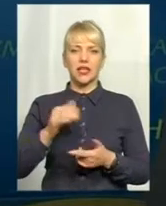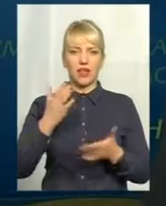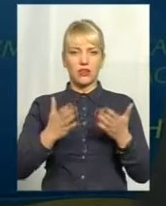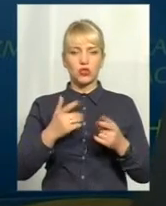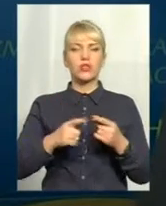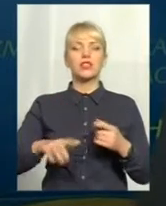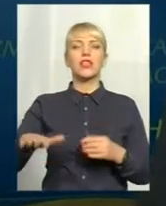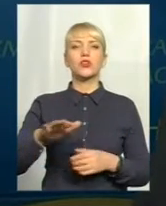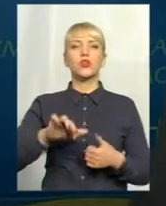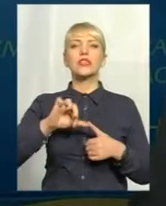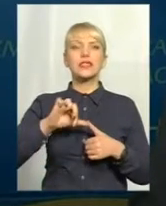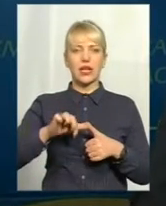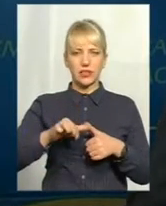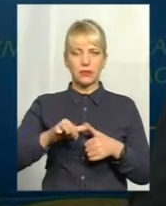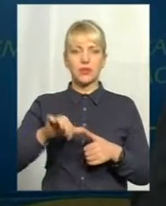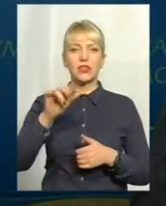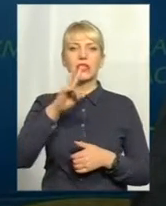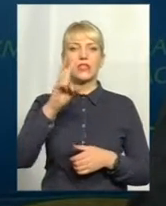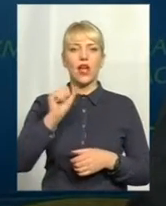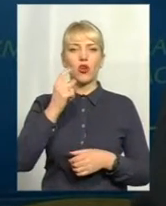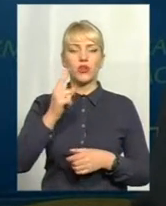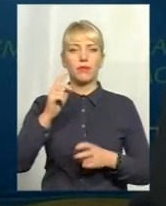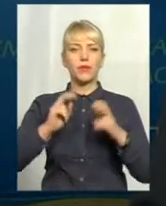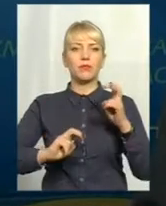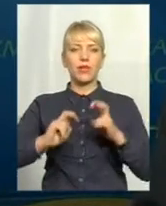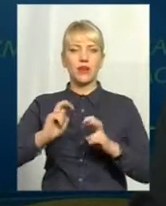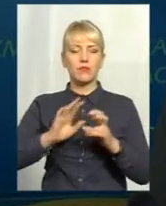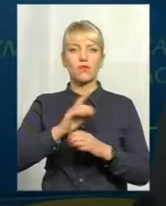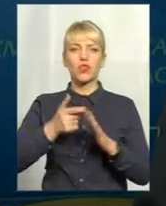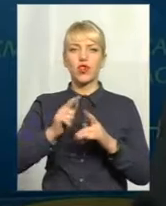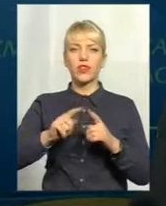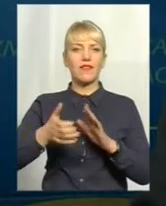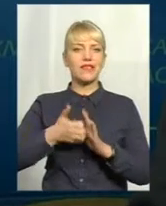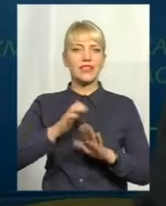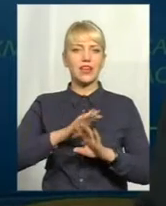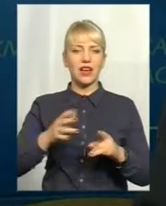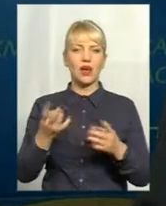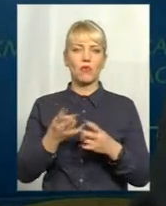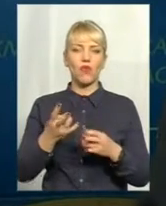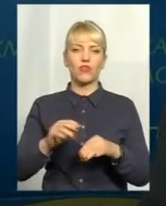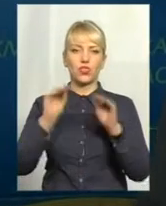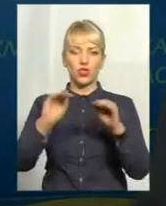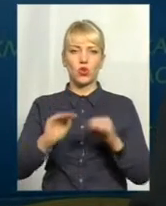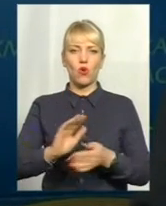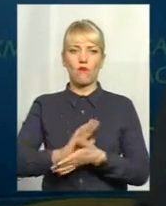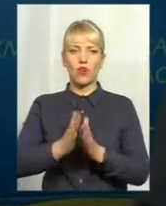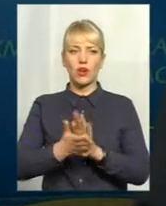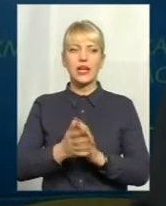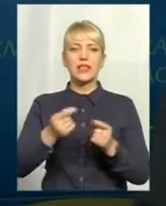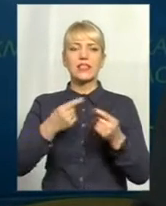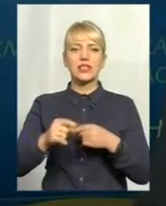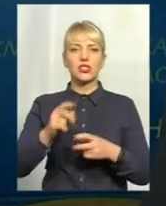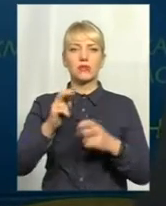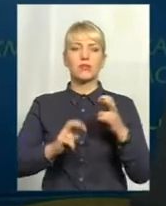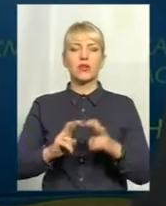відповідна територія закріплена, допустимо, за одним підприємством і воно не встигає, воно повинно укладати договори з іншими підприємствами,